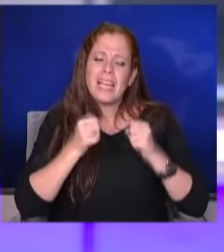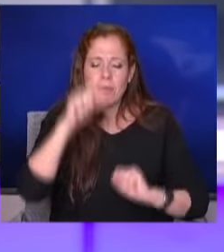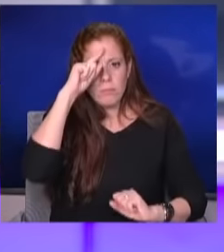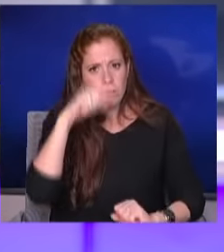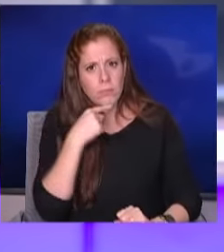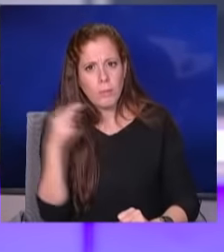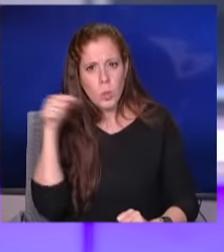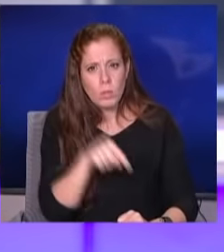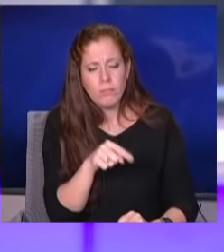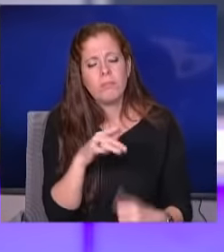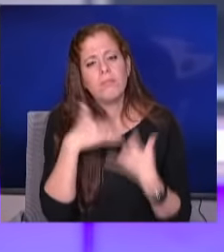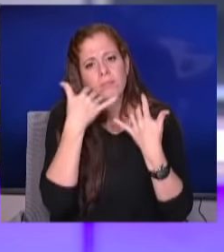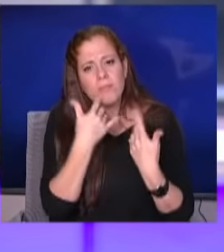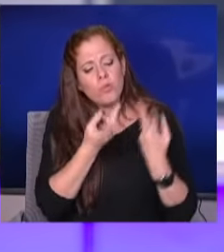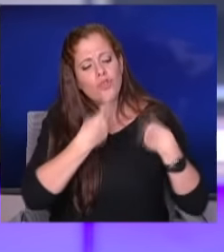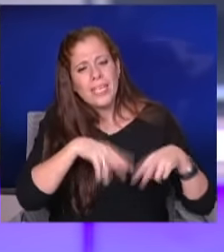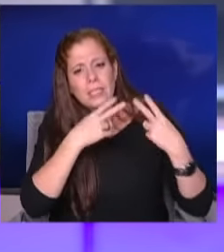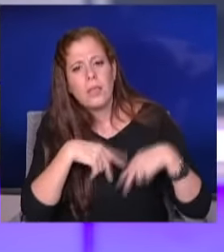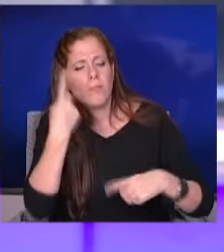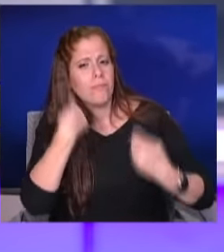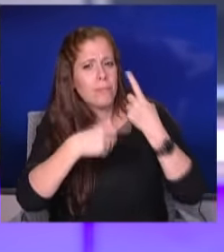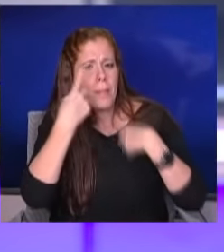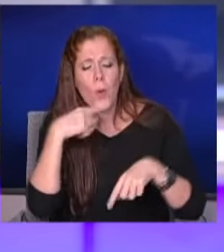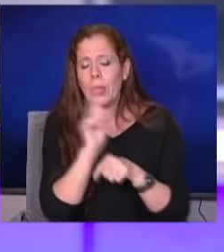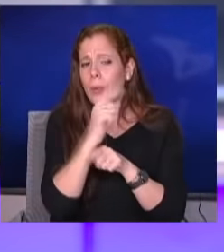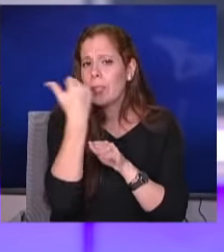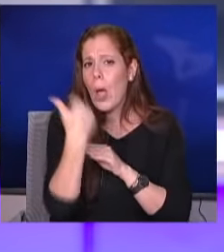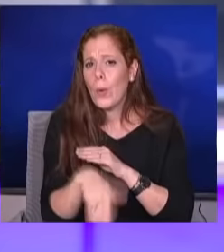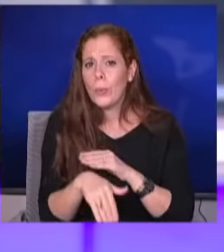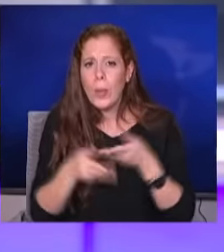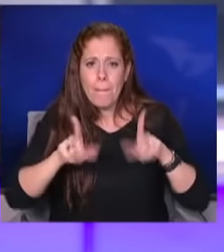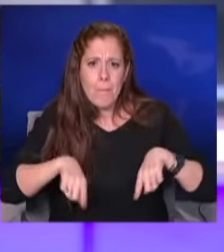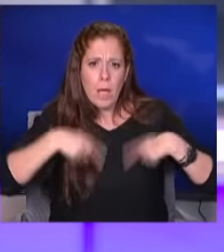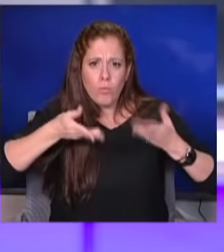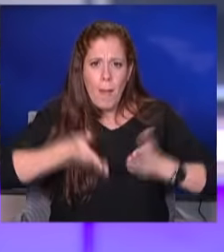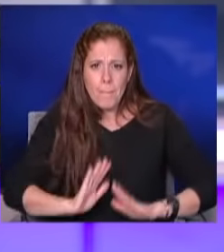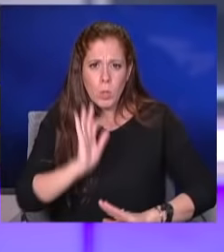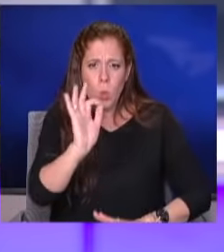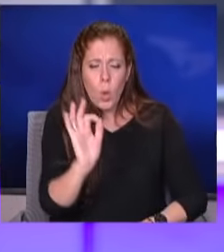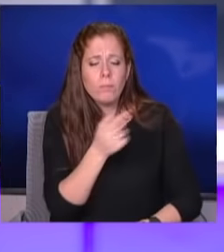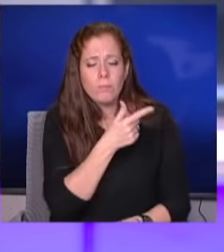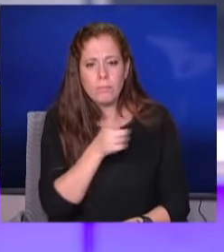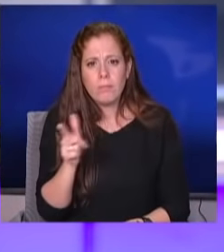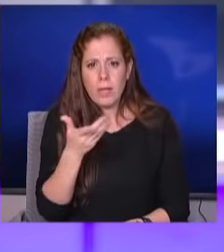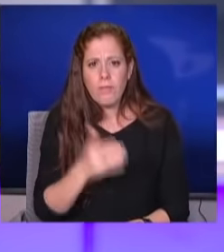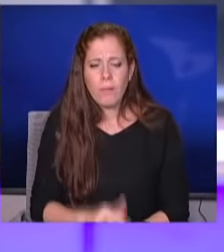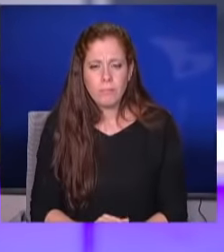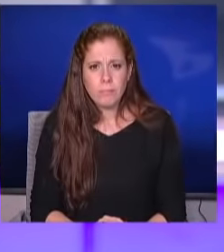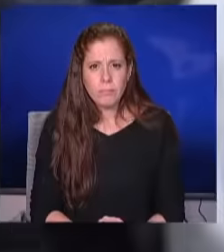המצלמה ומשחזר בדמעות את הדקות האחרונות בחיי בנו. הנה הכתבה של סולימן מסוודה ומיכל